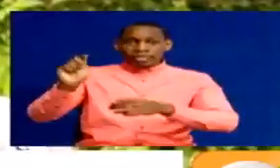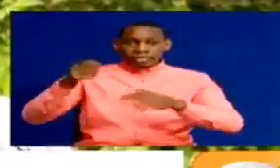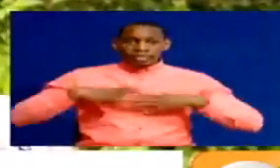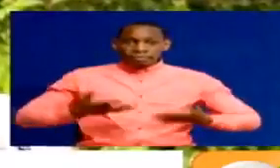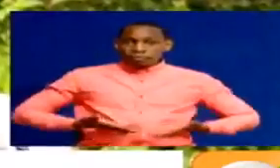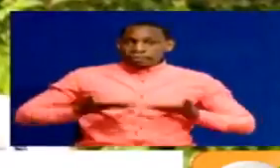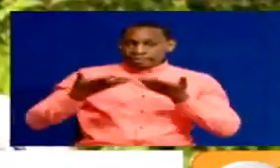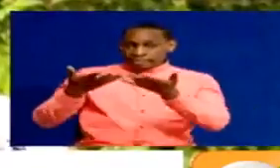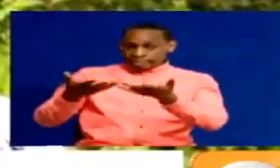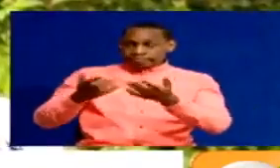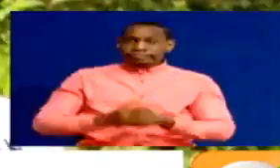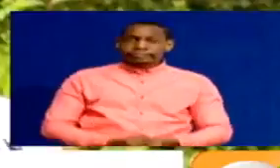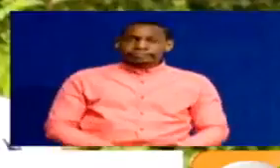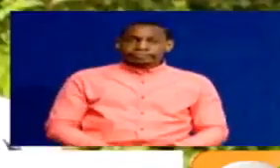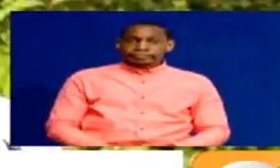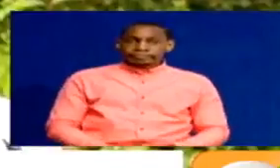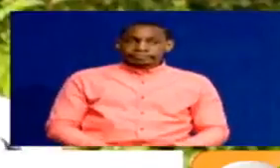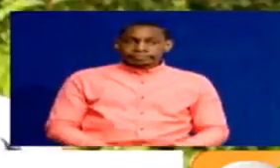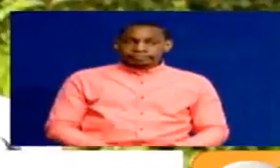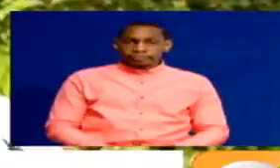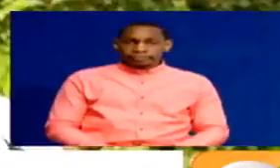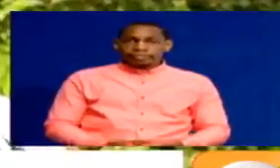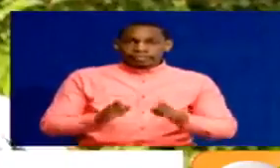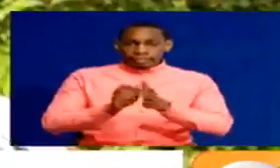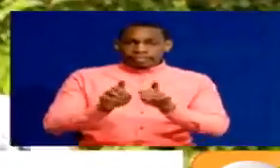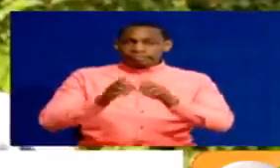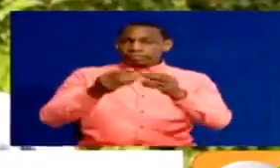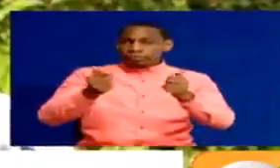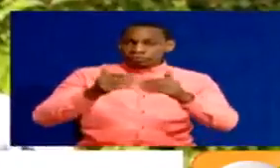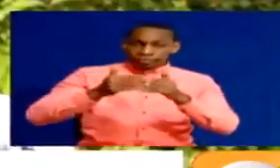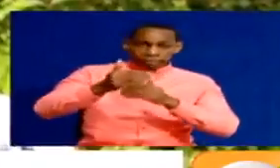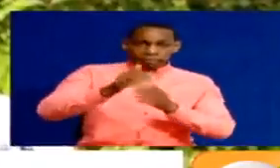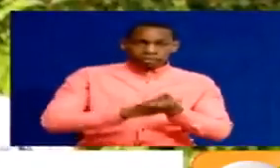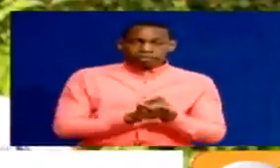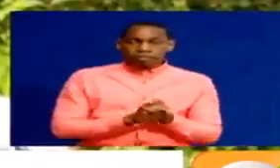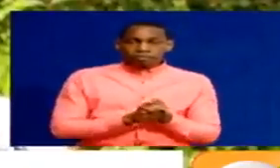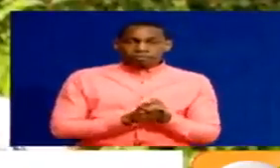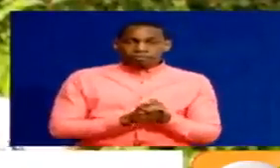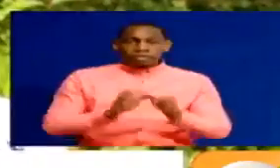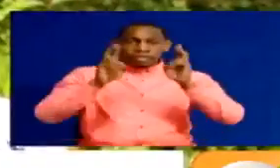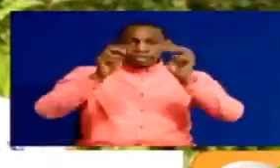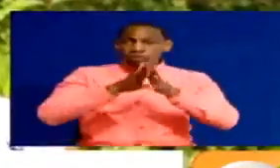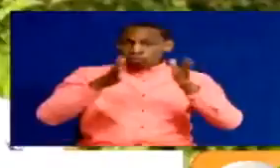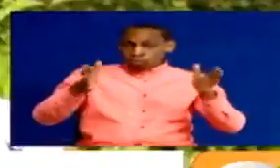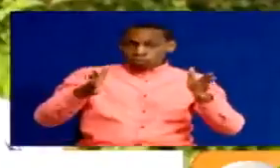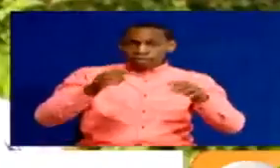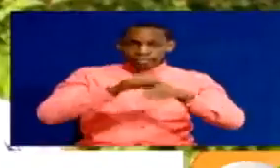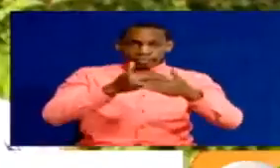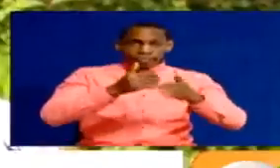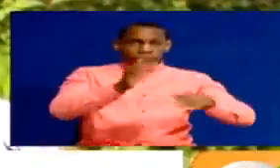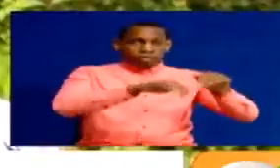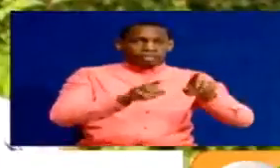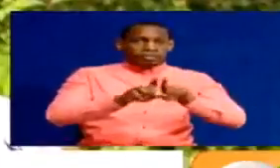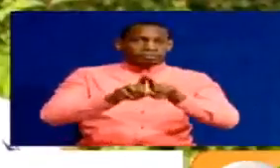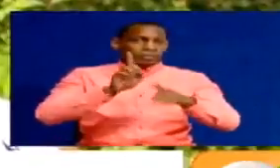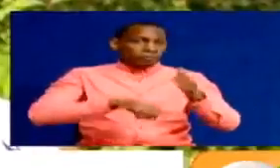have raised and create a way forward. One of the major issues as we go towards election is